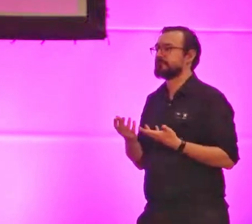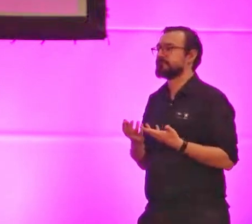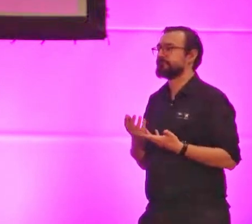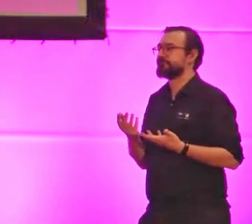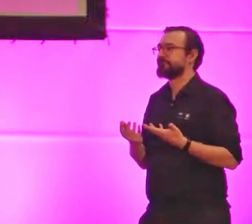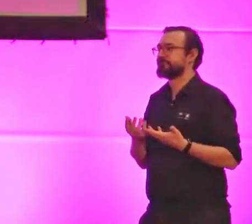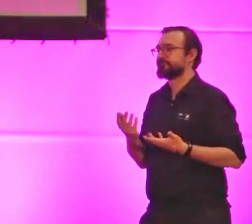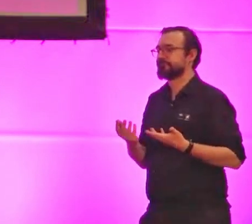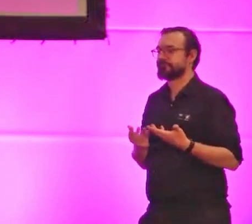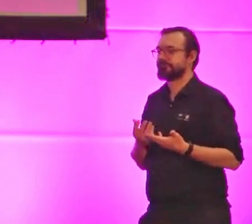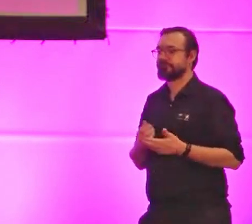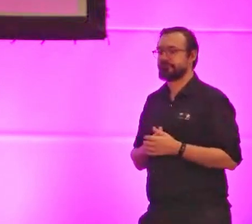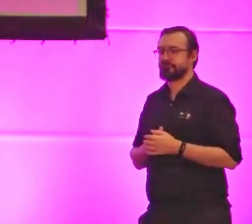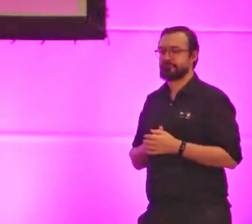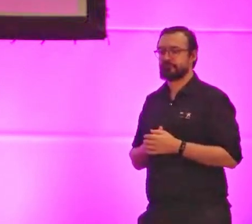av